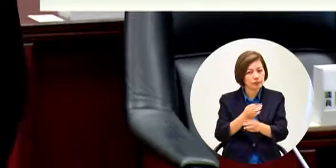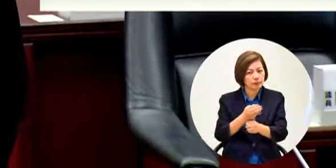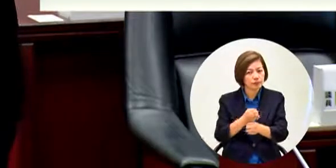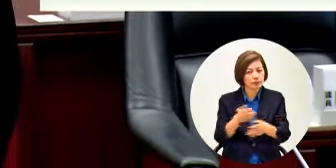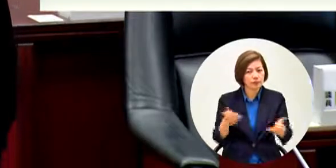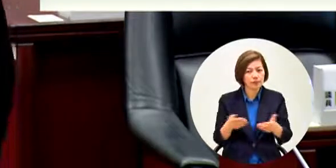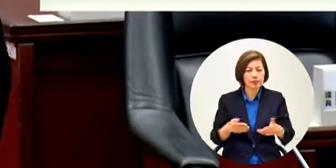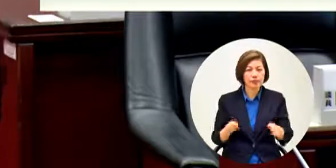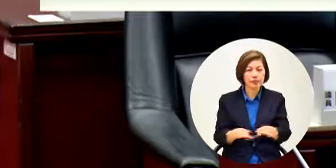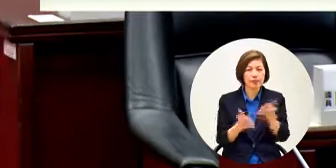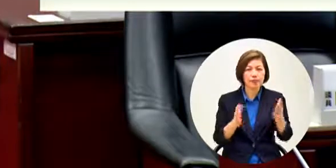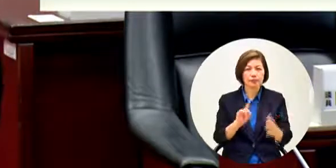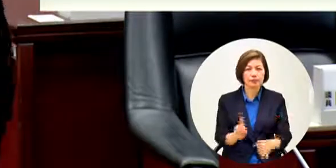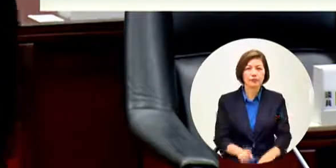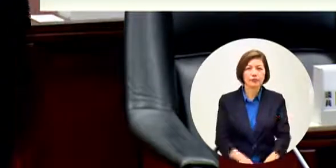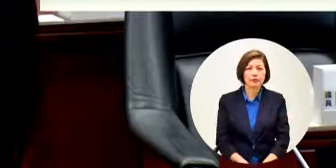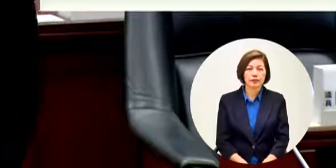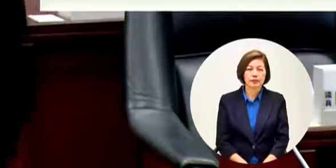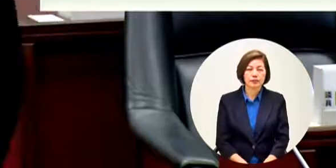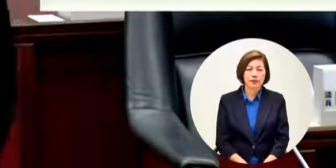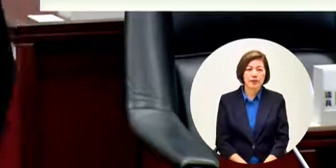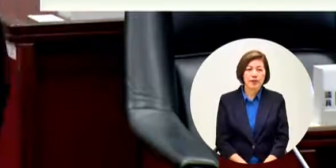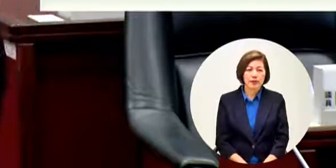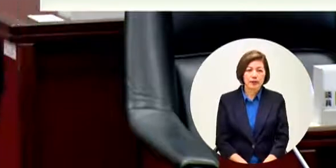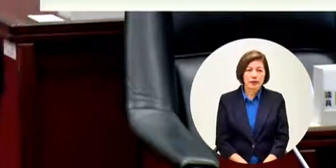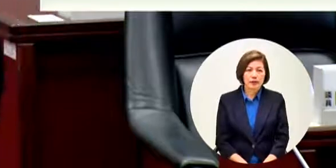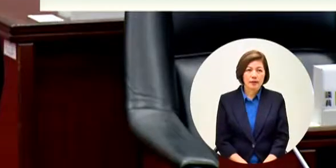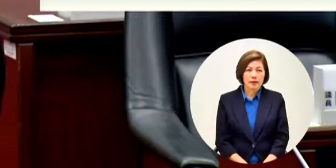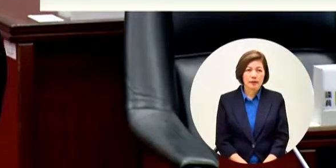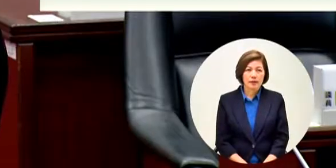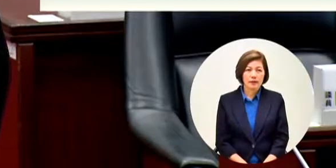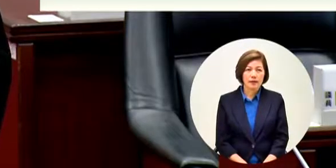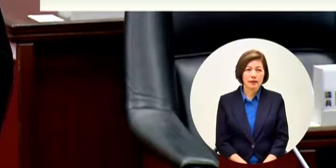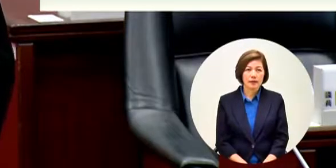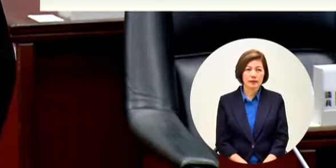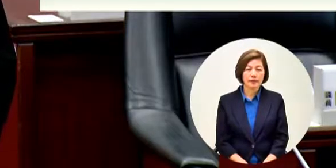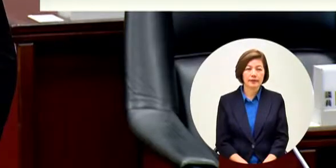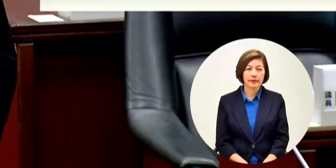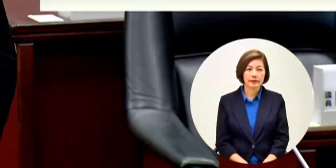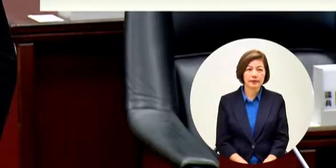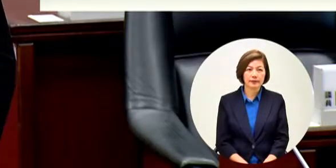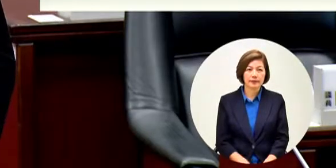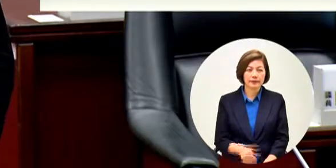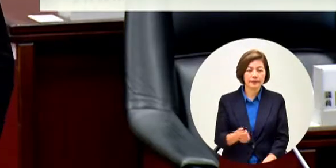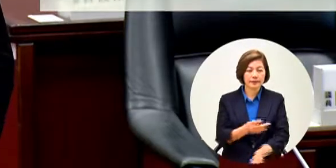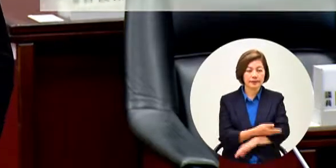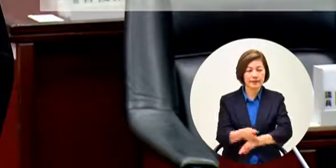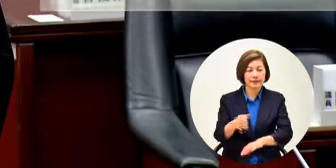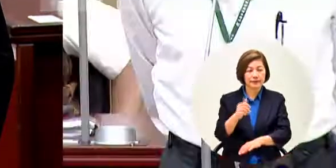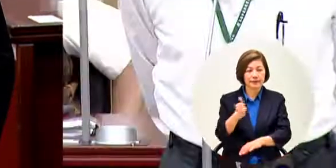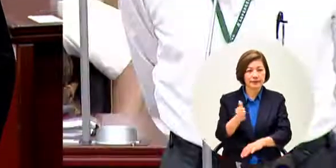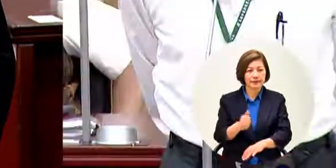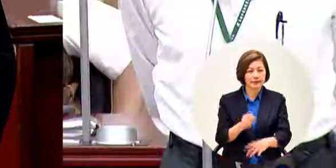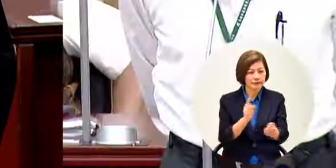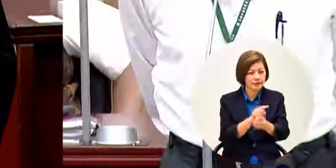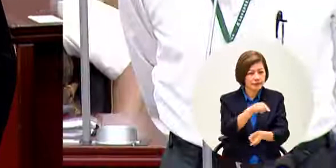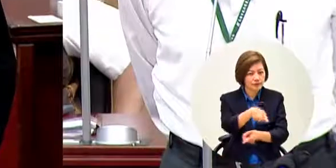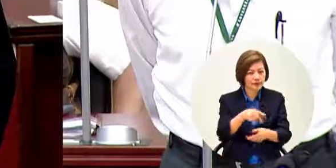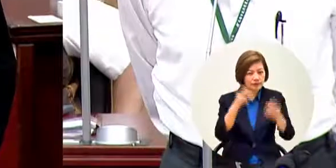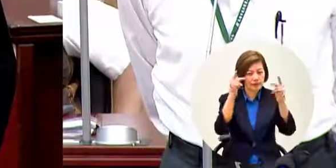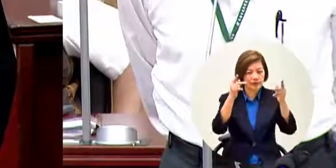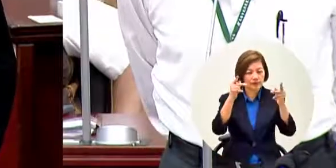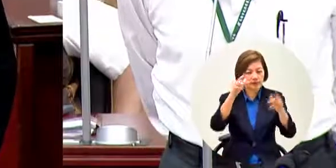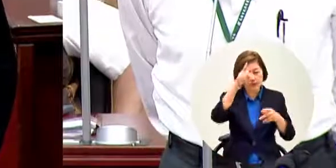长。 请捷运局吴代理局长答复。 谢谢主席，谢谢江议员哦，感谢江议员对这个捷运黄线